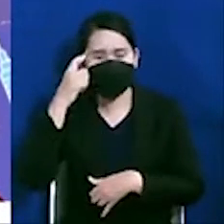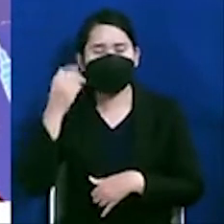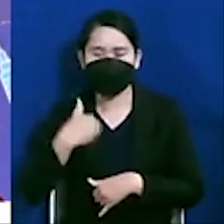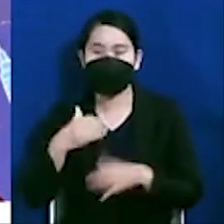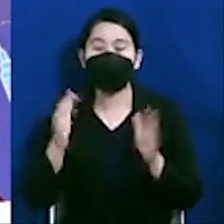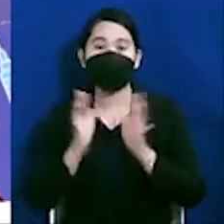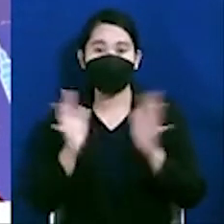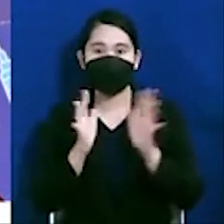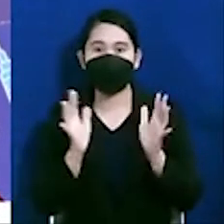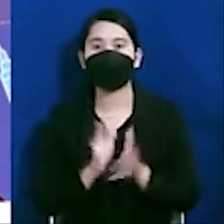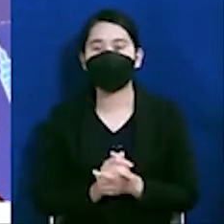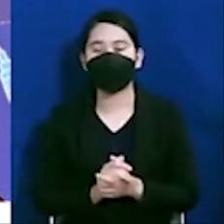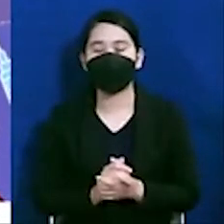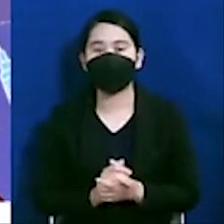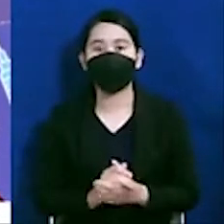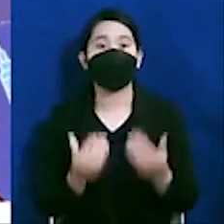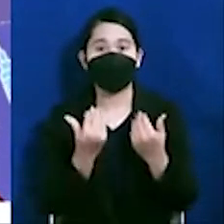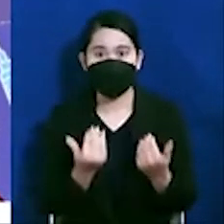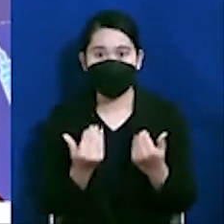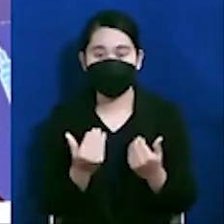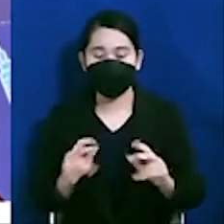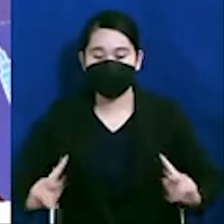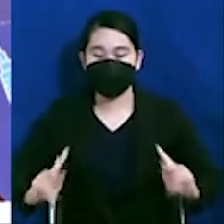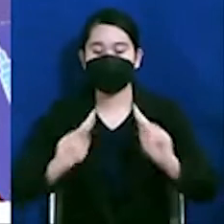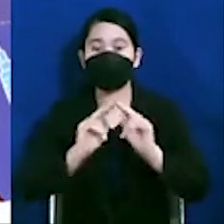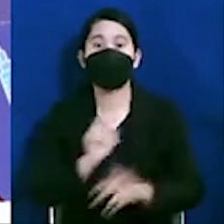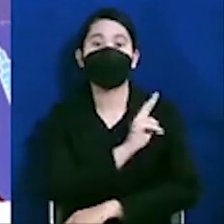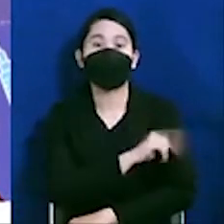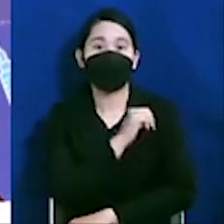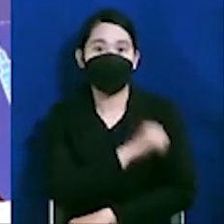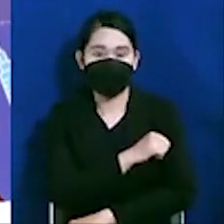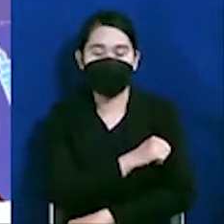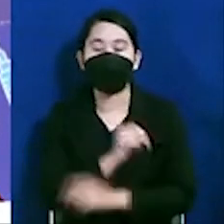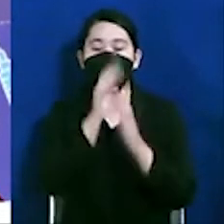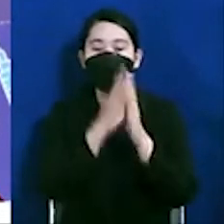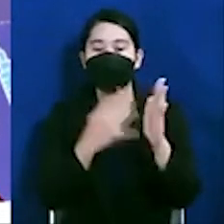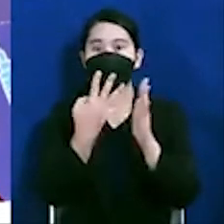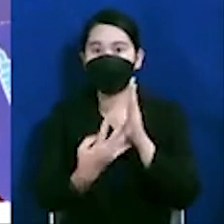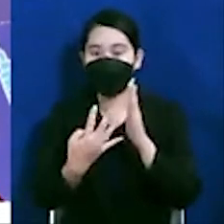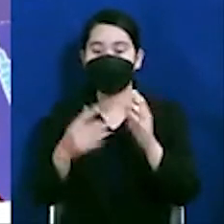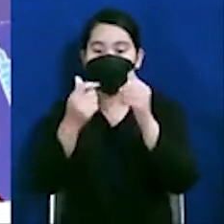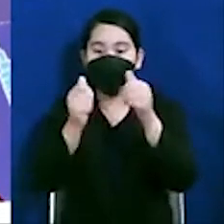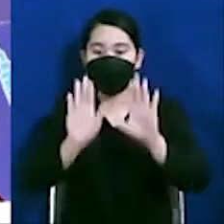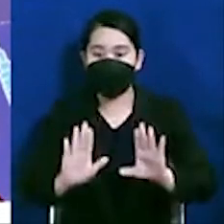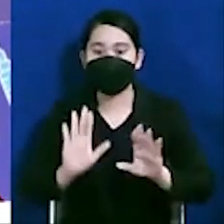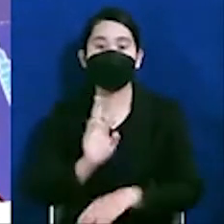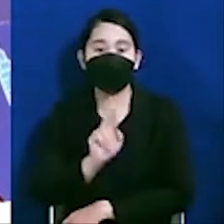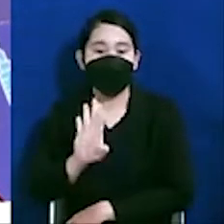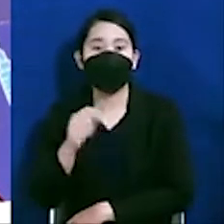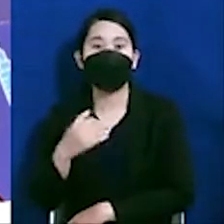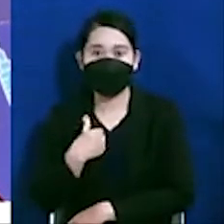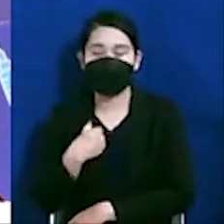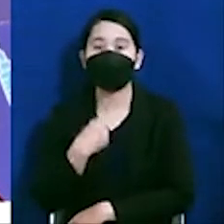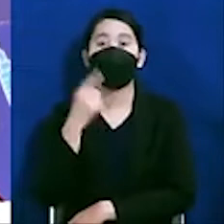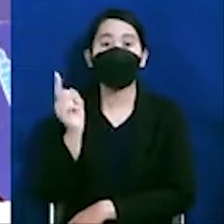นะครับในเบื้องต้นนะครับท่านกระสูบแล้วสุขนะครับเราก็ได้ออกแบบระบบไว้ว่าทำนองที่ไหนที่